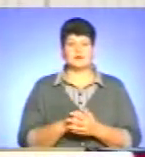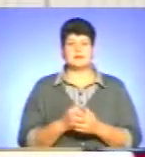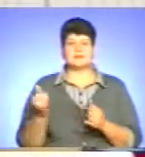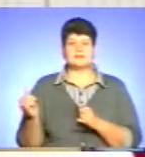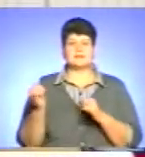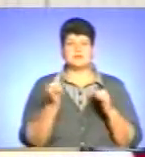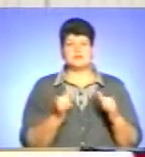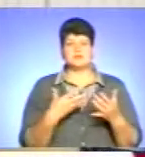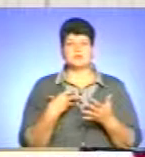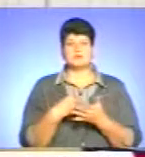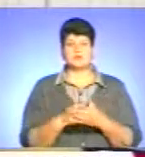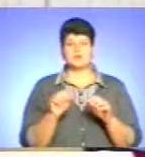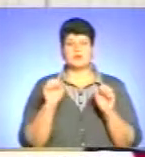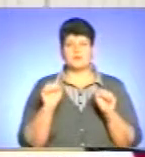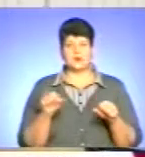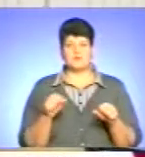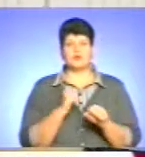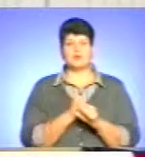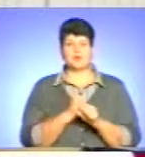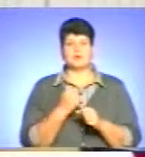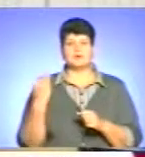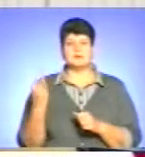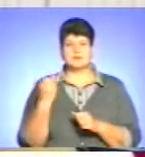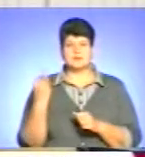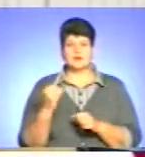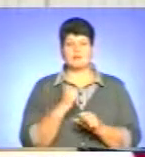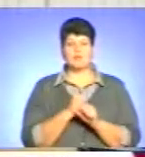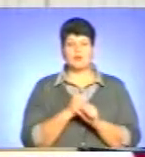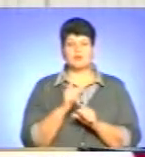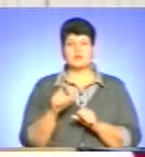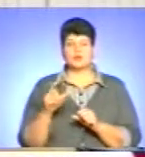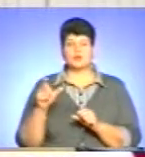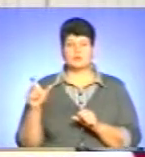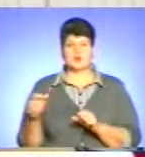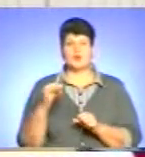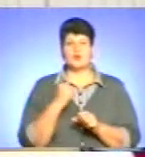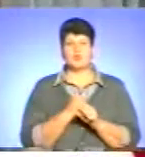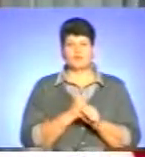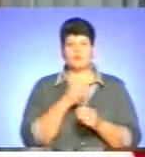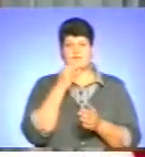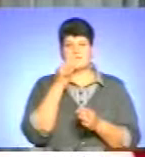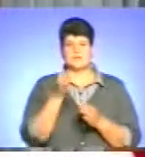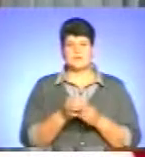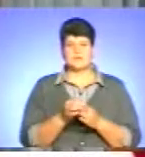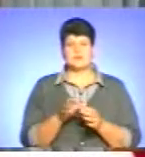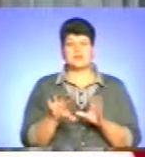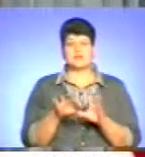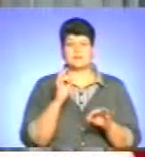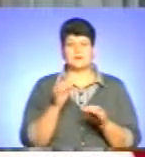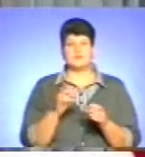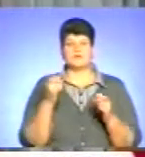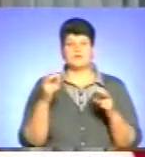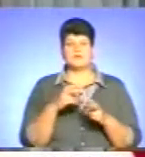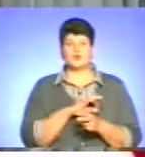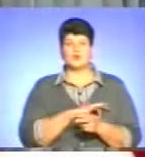забезпечення своїх прав. Робота цікава, робота з людьми і робота досить відповідальна. Я обрала професію юриста, тому що вона